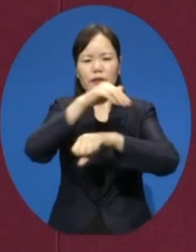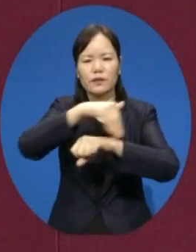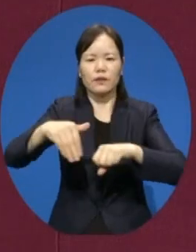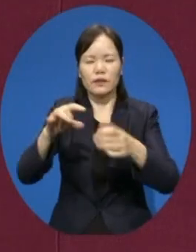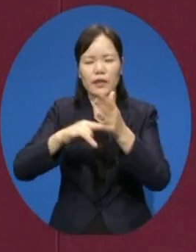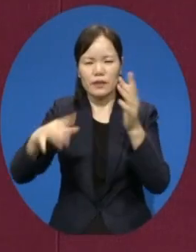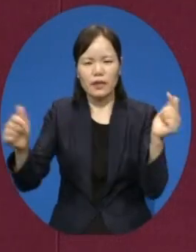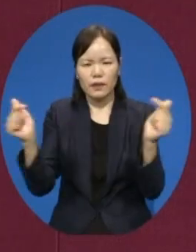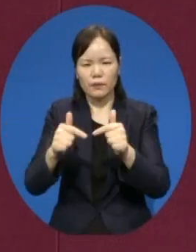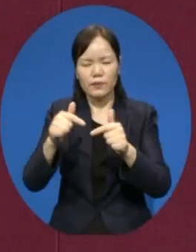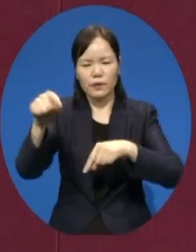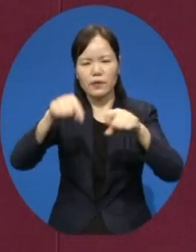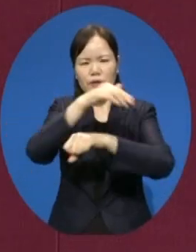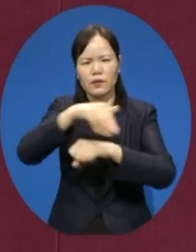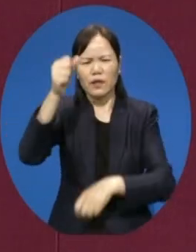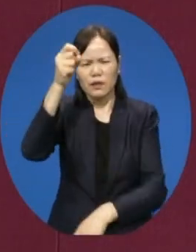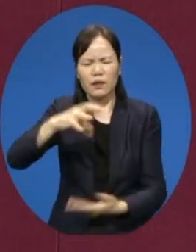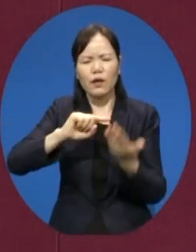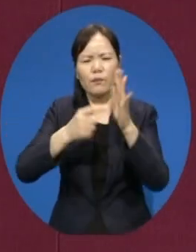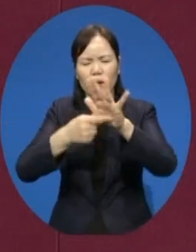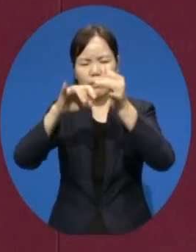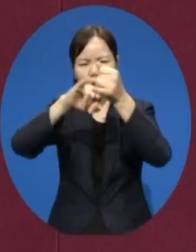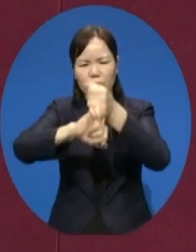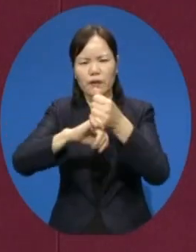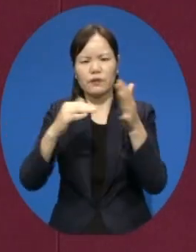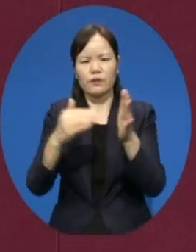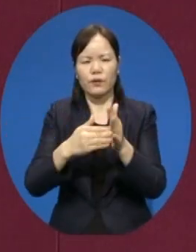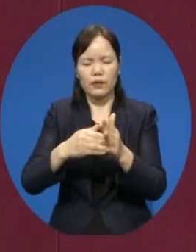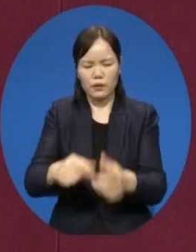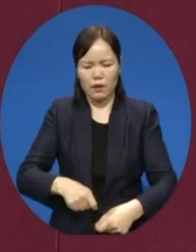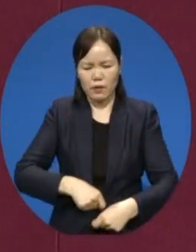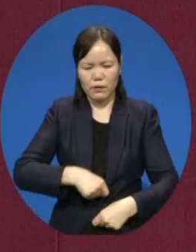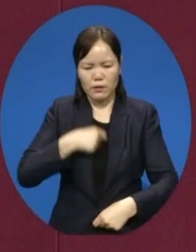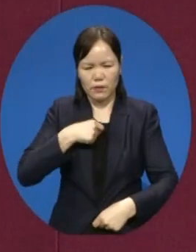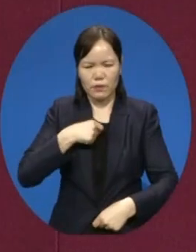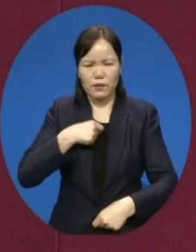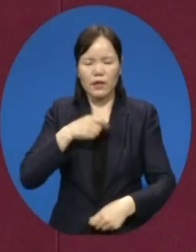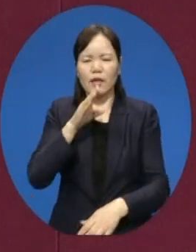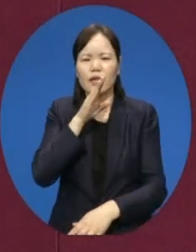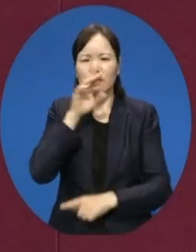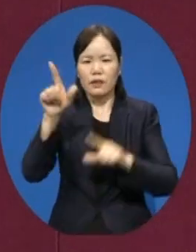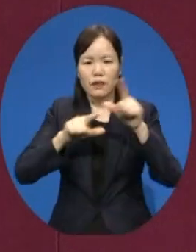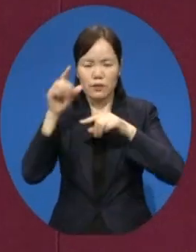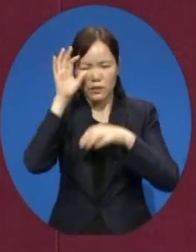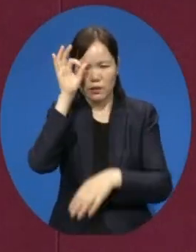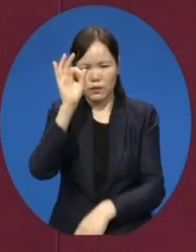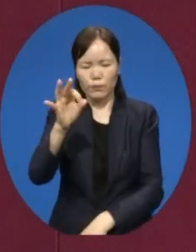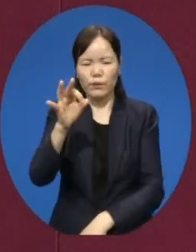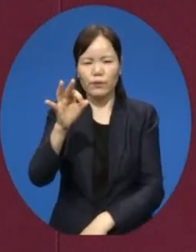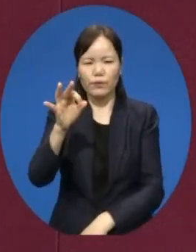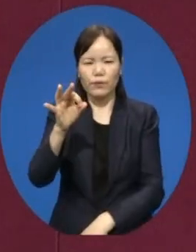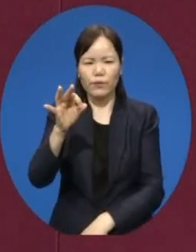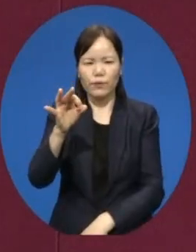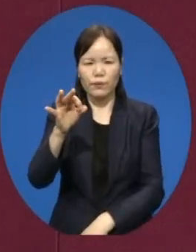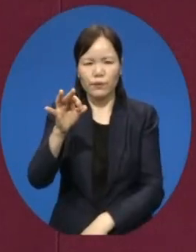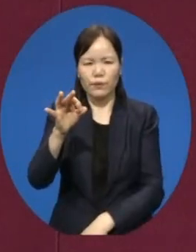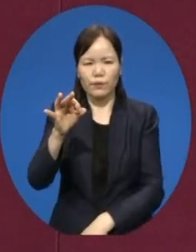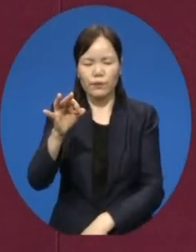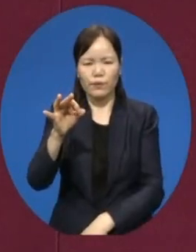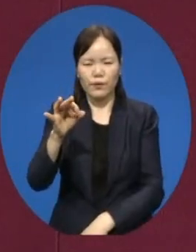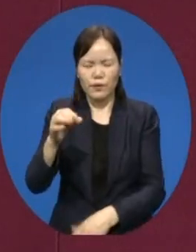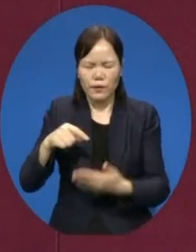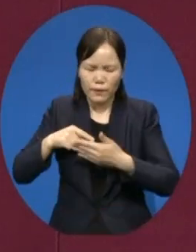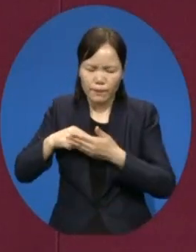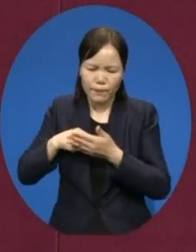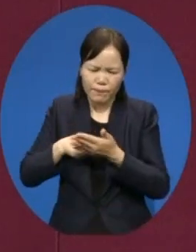발표하고 약속드렸습니다. 정직하게 현실을 직시하면서 우직하고 그리고